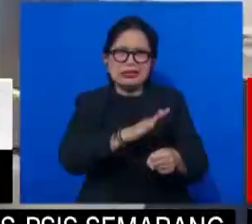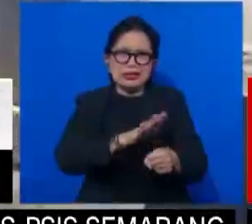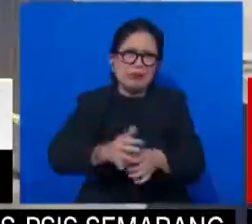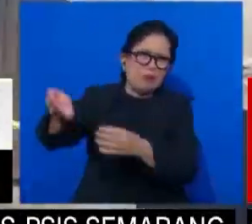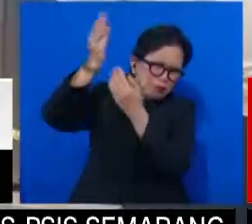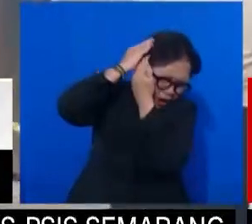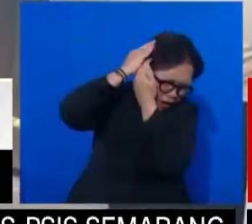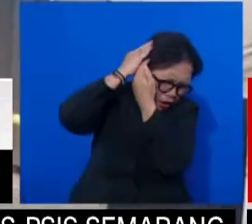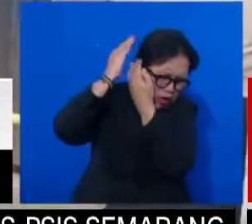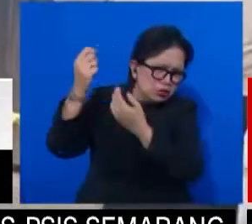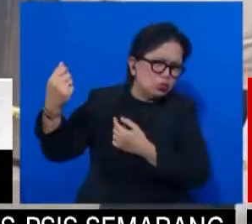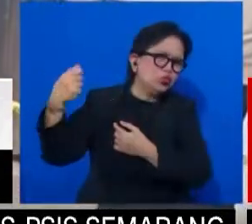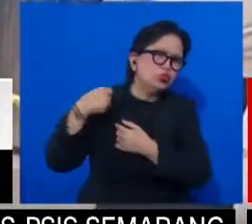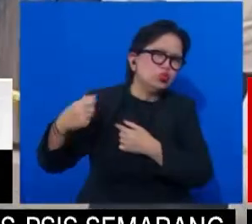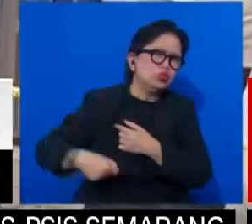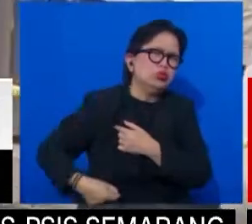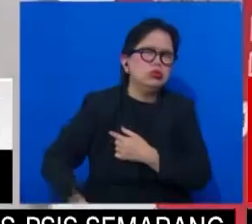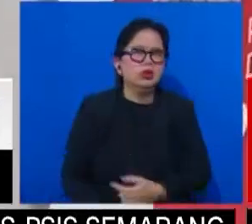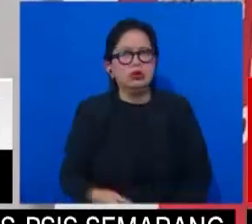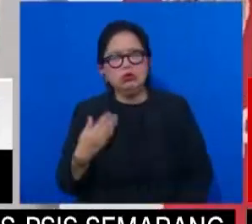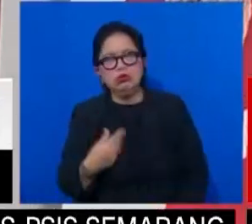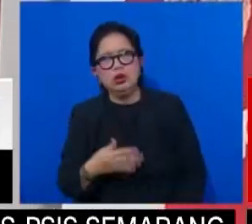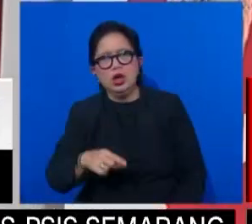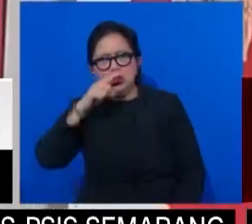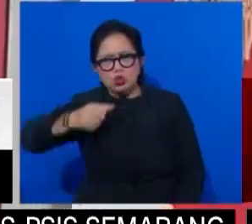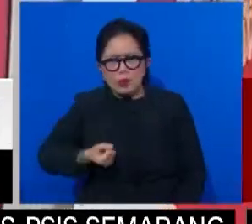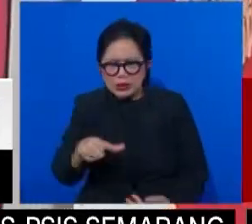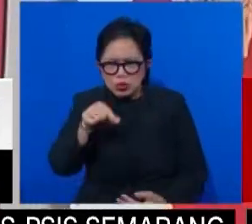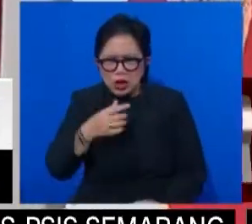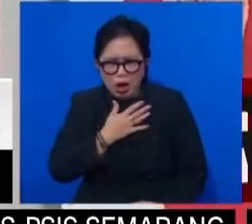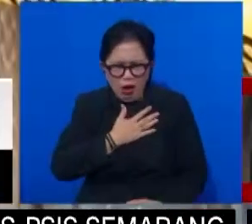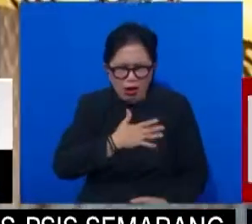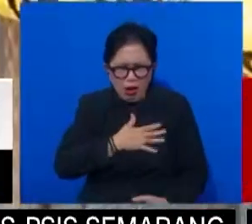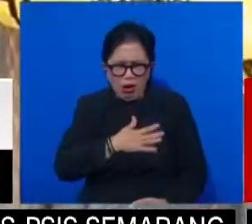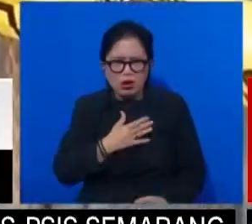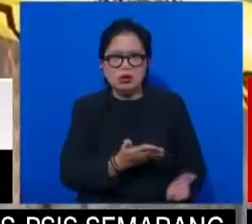tumpul dan tusukan di beberapa bagian tubuh. Korban yang sempat dilarikan ke rumah